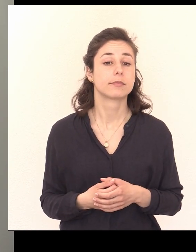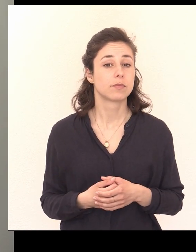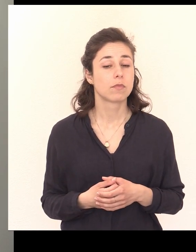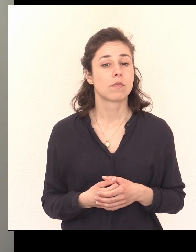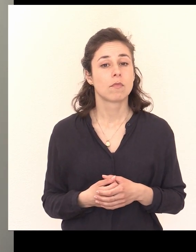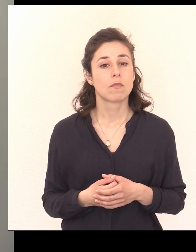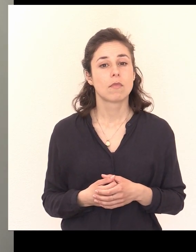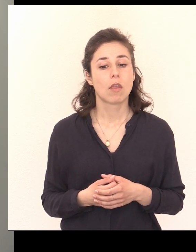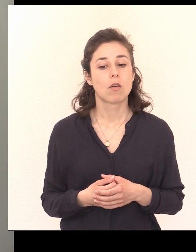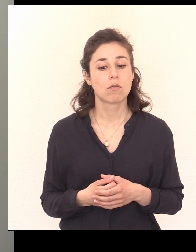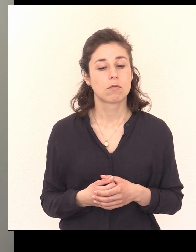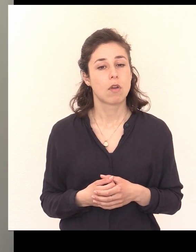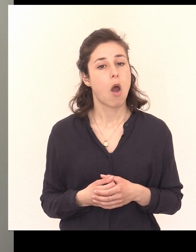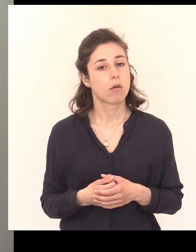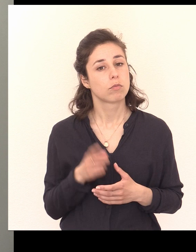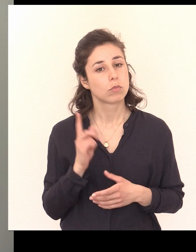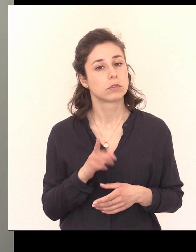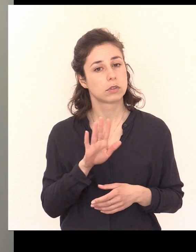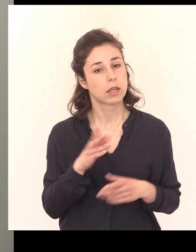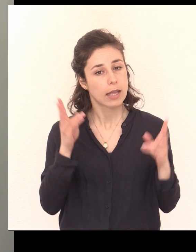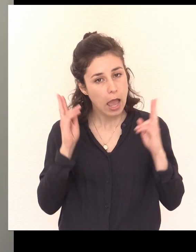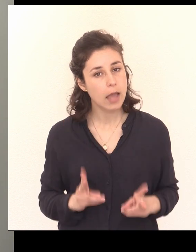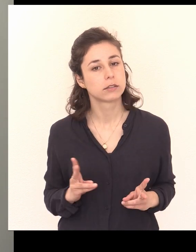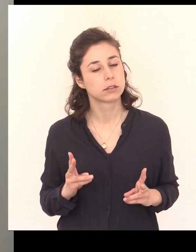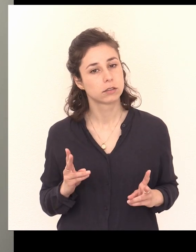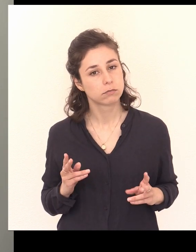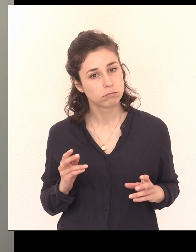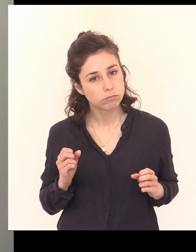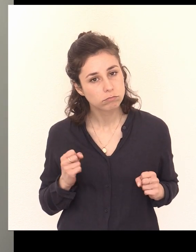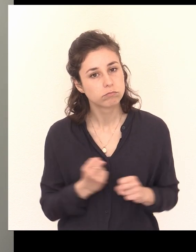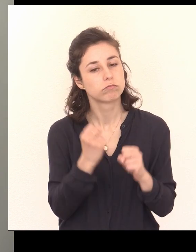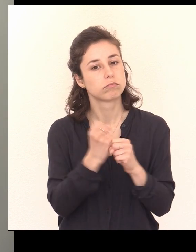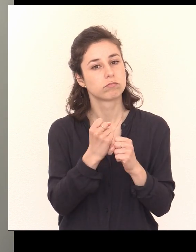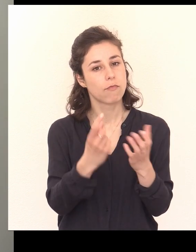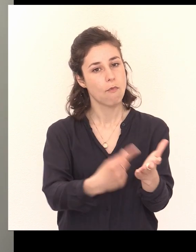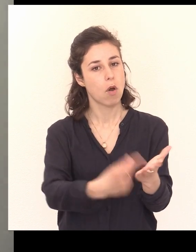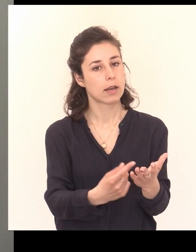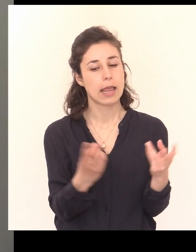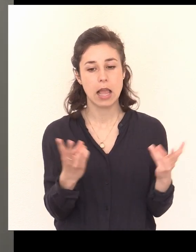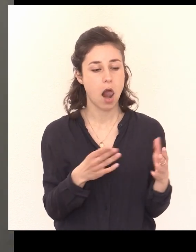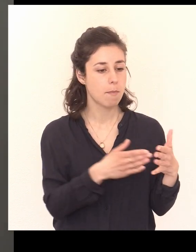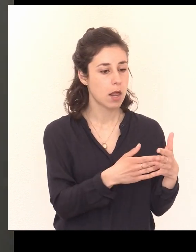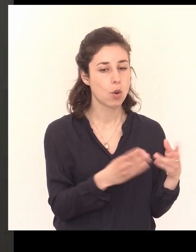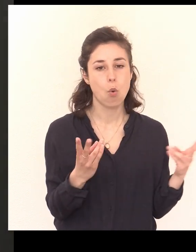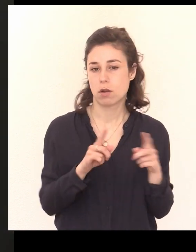Und man muss seine Rechte durchsetzen, die man hat. Egal, ob man behindert ist oder nicht.